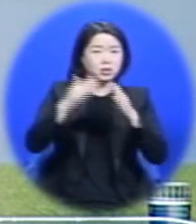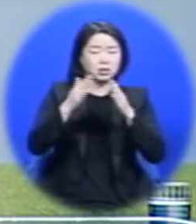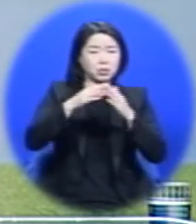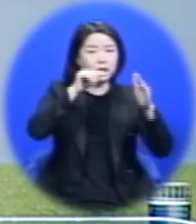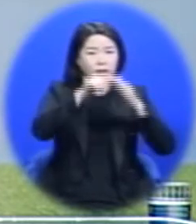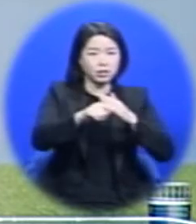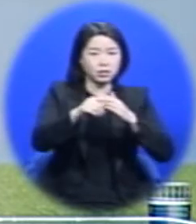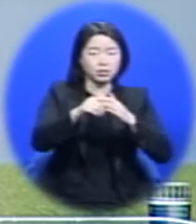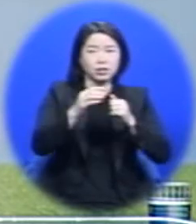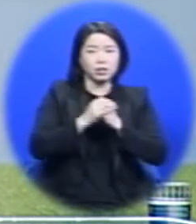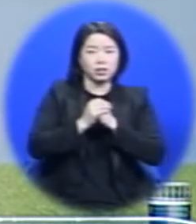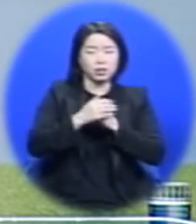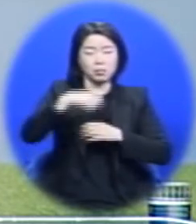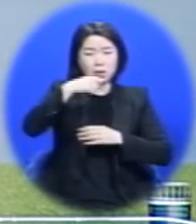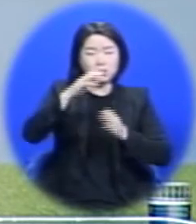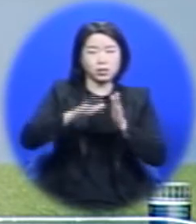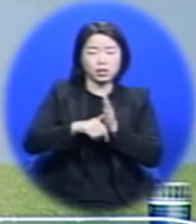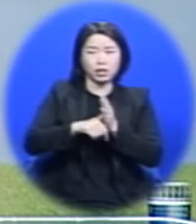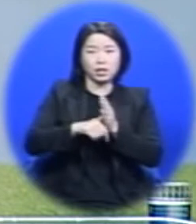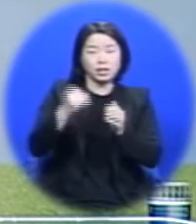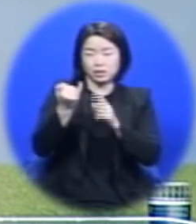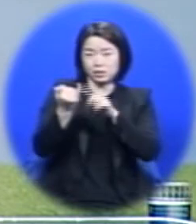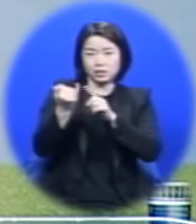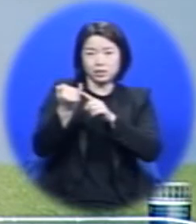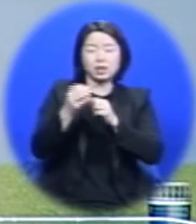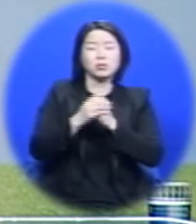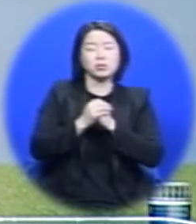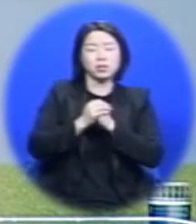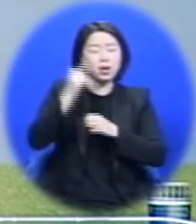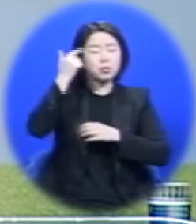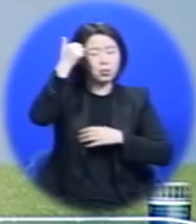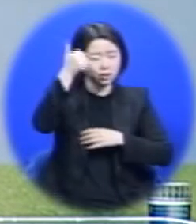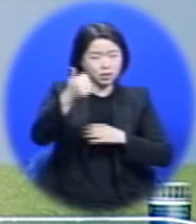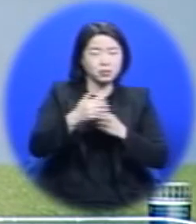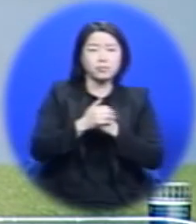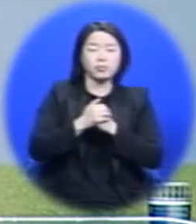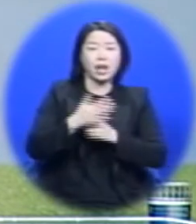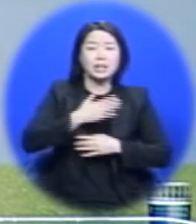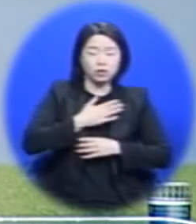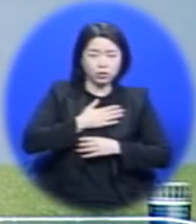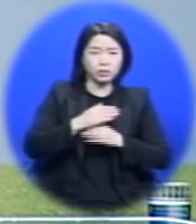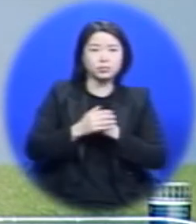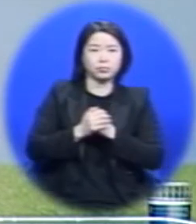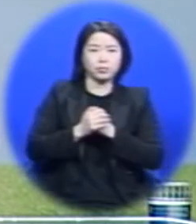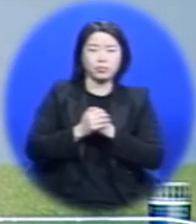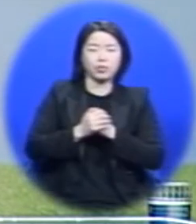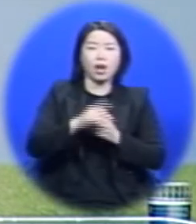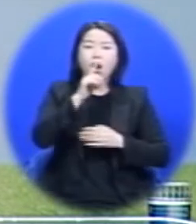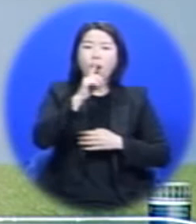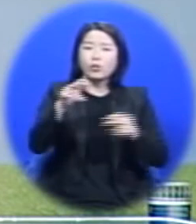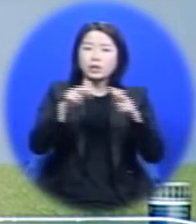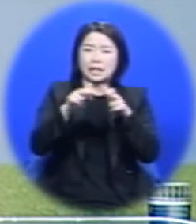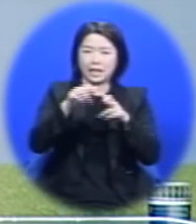하는데 그 사모님께서 식사하시다가 저에게 목사님 저는 언어장애가